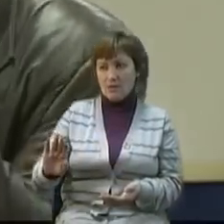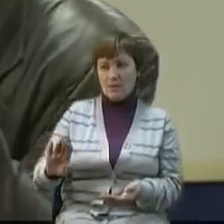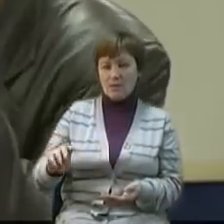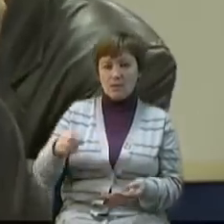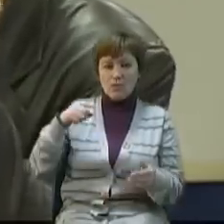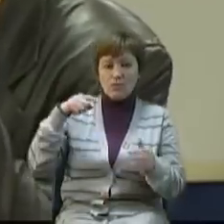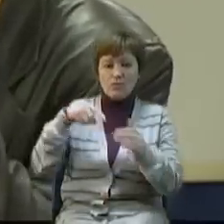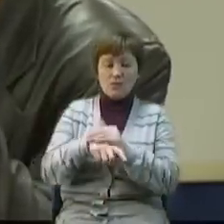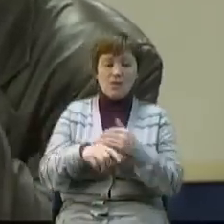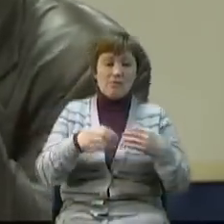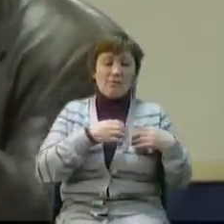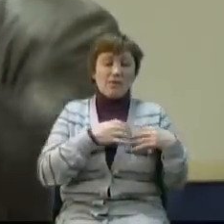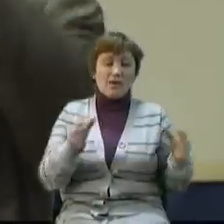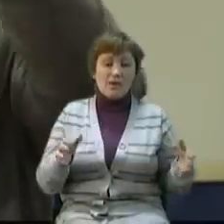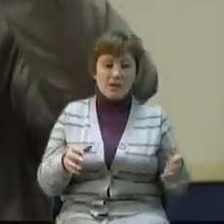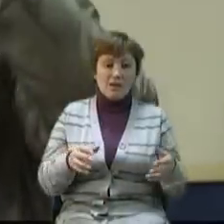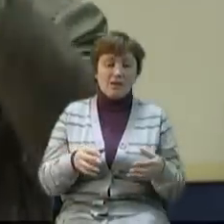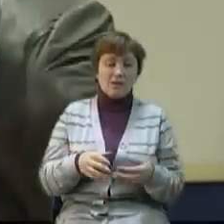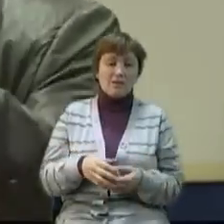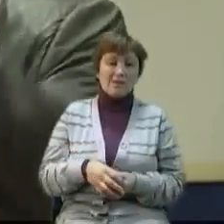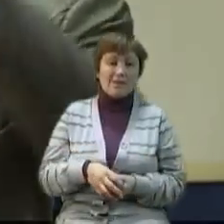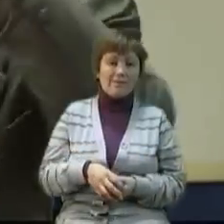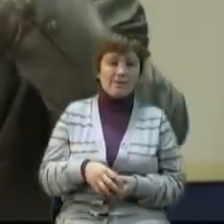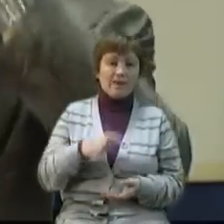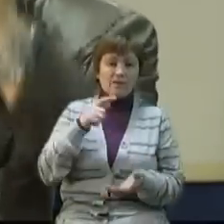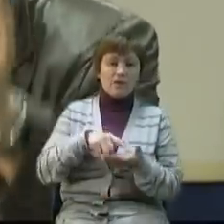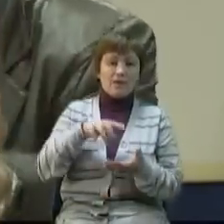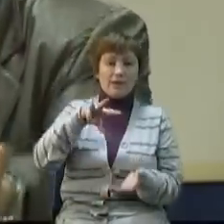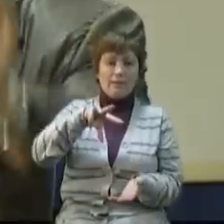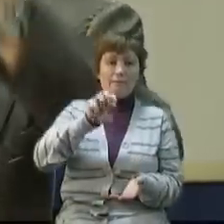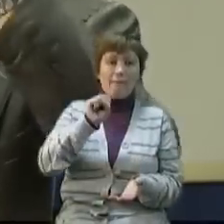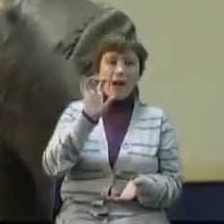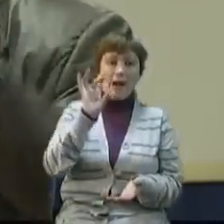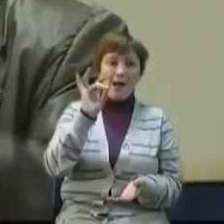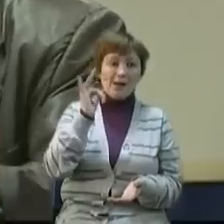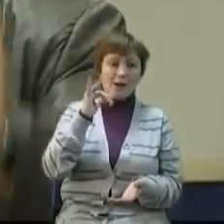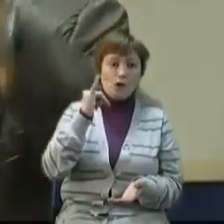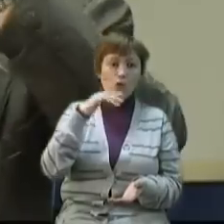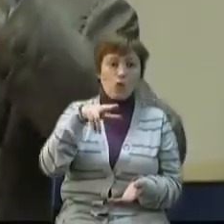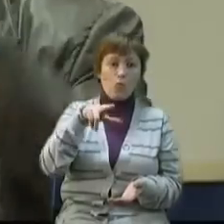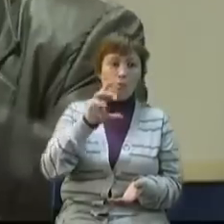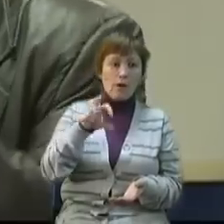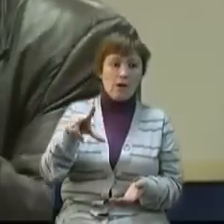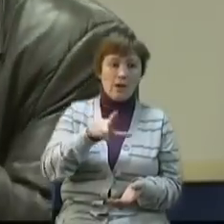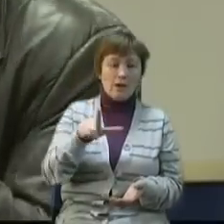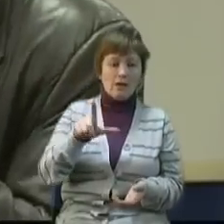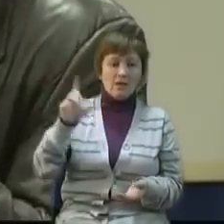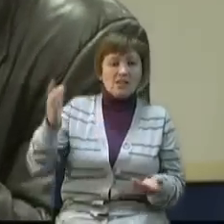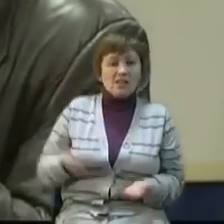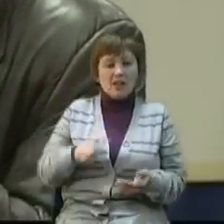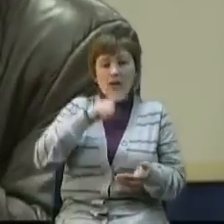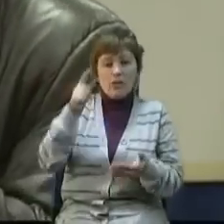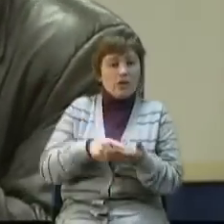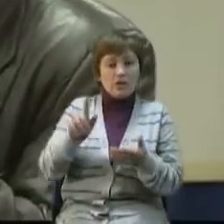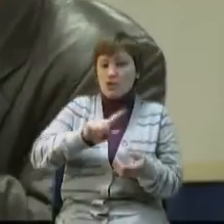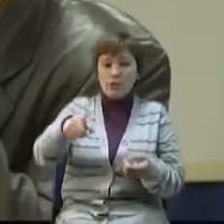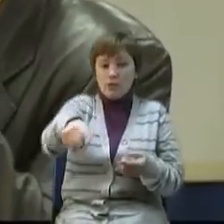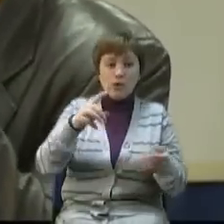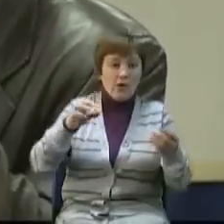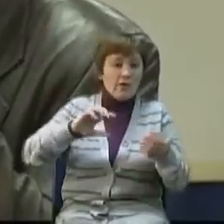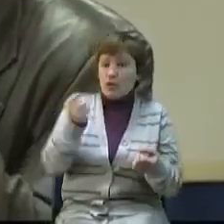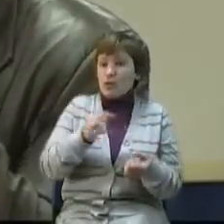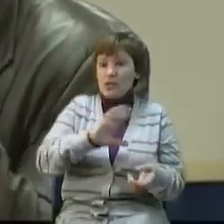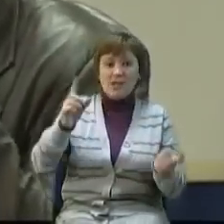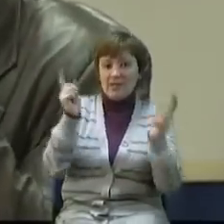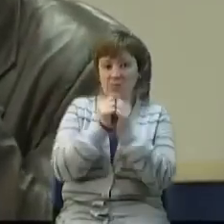убежал, я покаялся в городе Мариуполе, и там жил на этой Украине, чтобы никого не видеть, ни с кем не общаться. Потому что